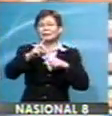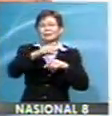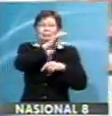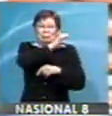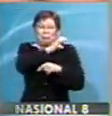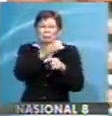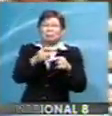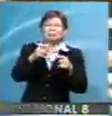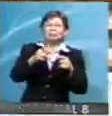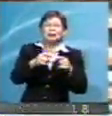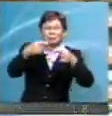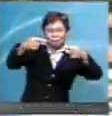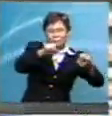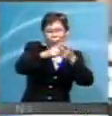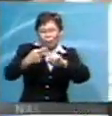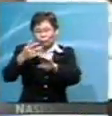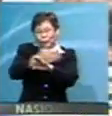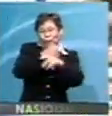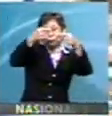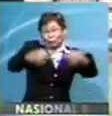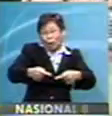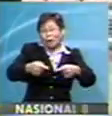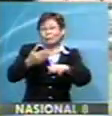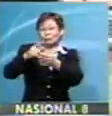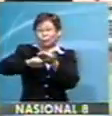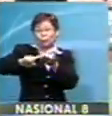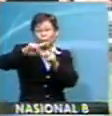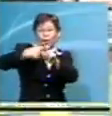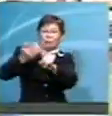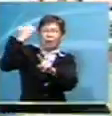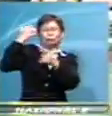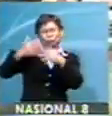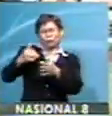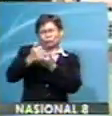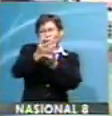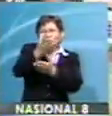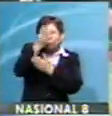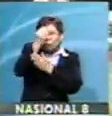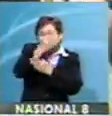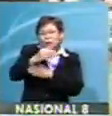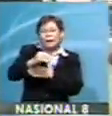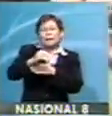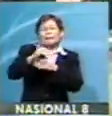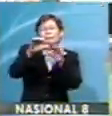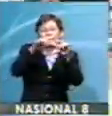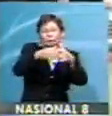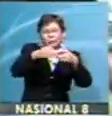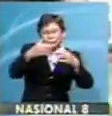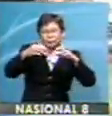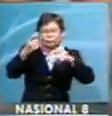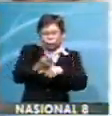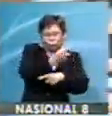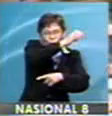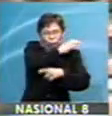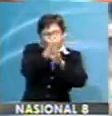persahabatan sebelum kejohanan bulan lalu sedikit sebanyak membantu beliau dan badan kejuratihan mempersiapkan